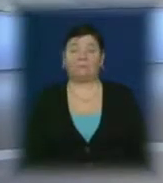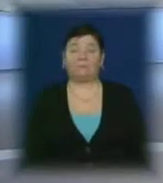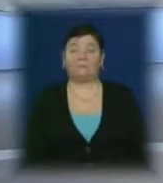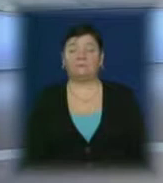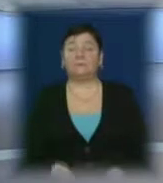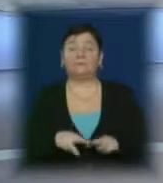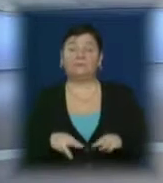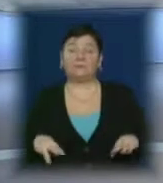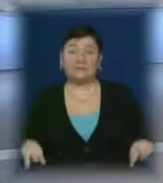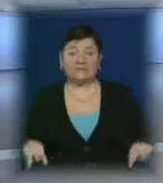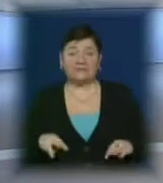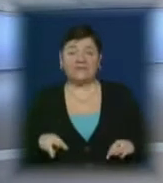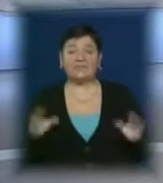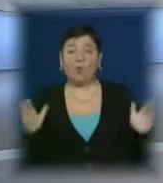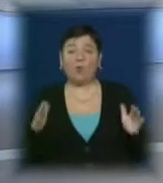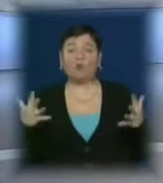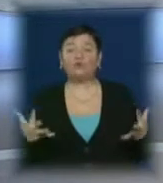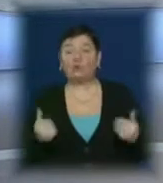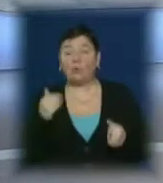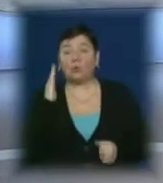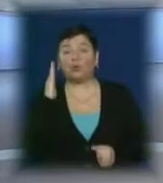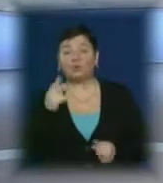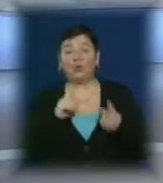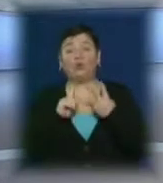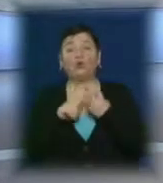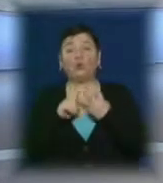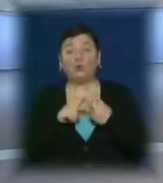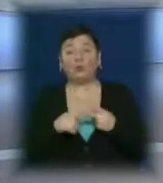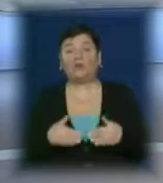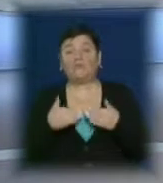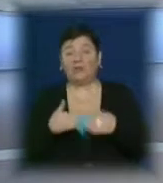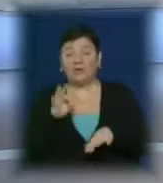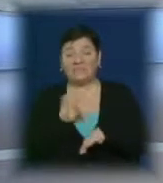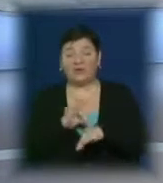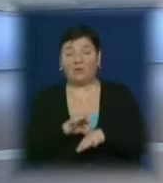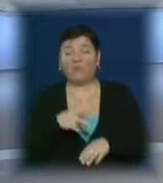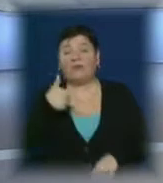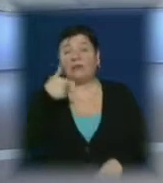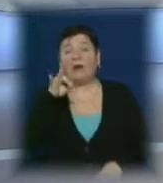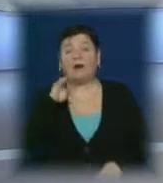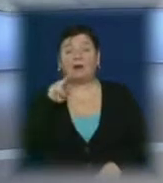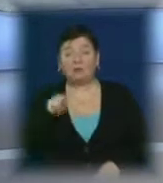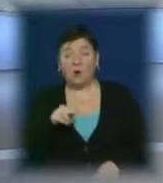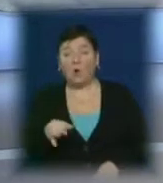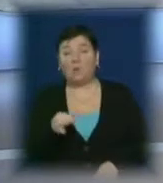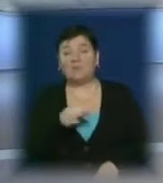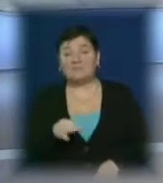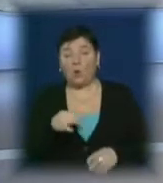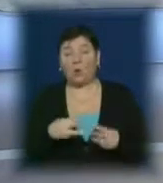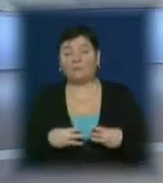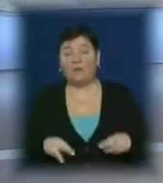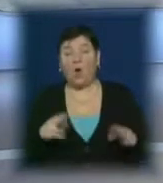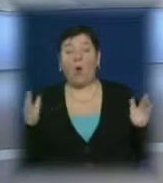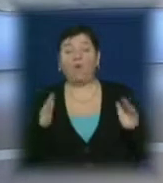У Міністерстві охорони здоров'я прогнозують 2-гу хвилю масового захворювання на грип. Зі слів директора обласного департаменту